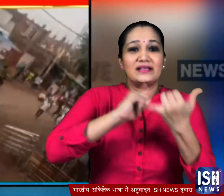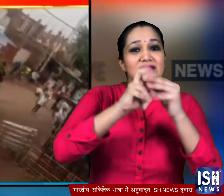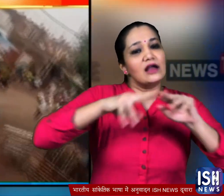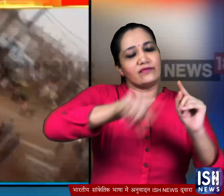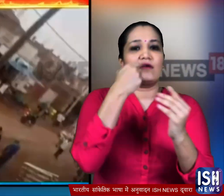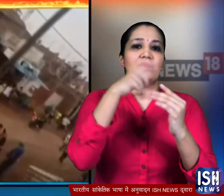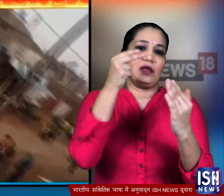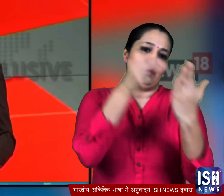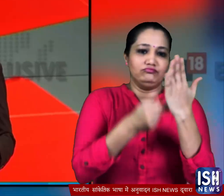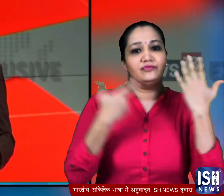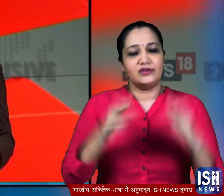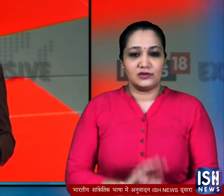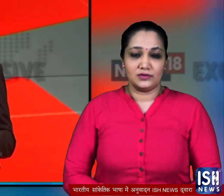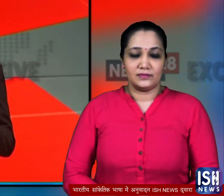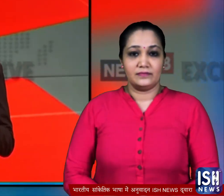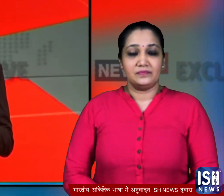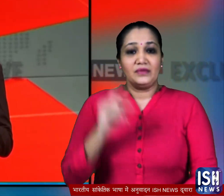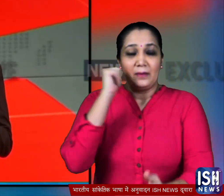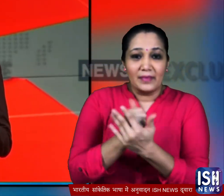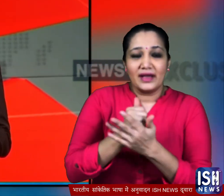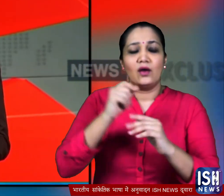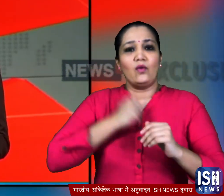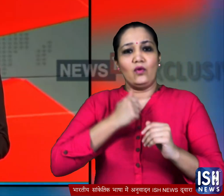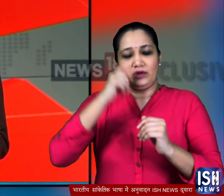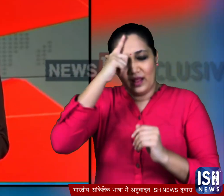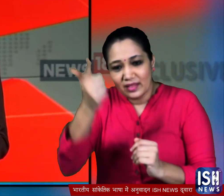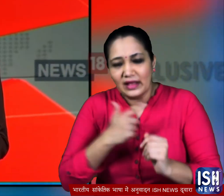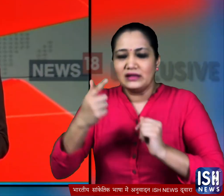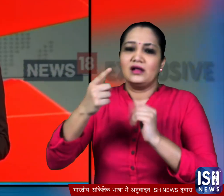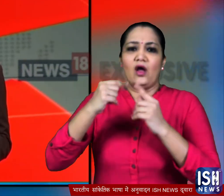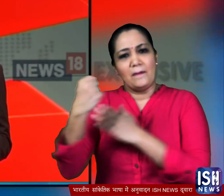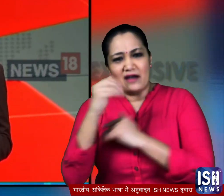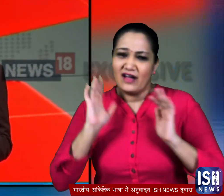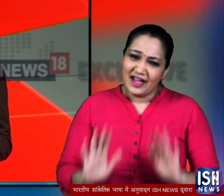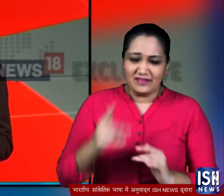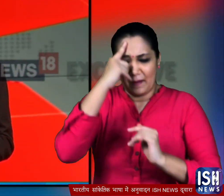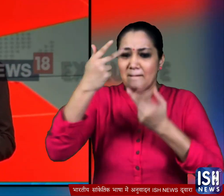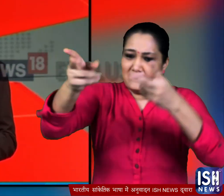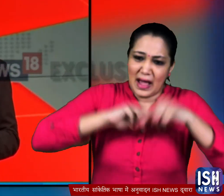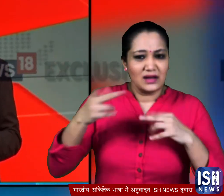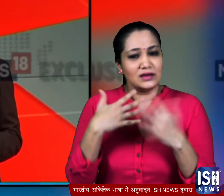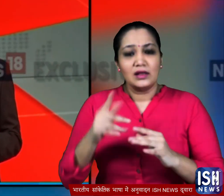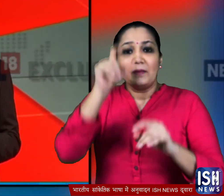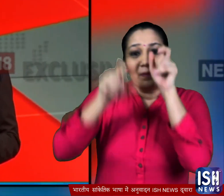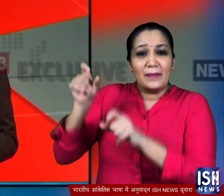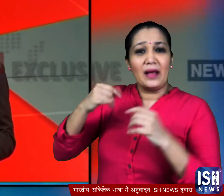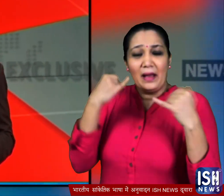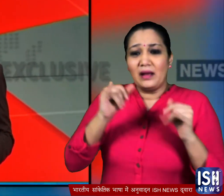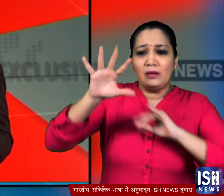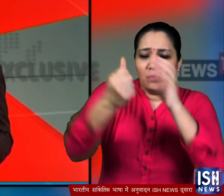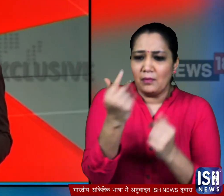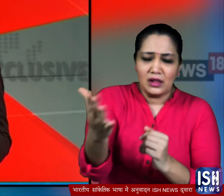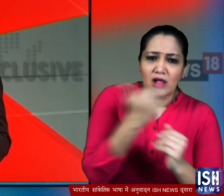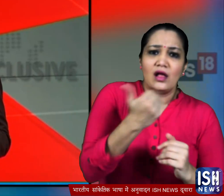खिलाफ शिकायत दर्ज कराई। सौभाग्य की बात यह कि बैंकों को अपने कर्ज की वसूली का अधिकार तो है, लेकिन बैंकों के रिकवरी एजेंट कर्जदारों को